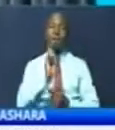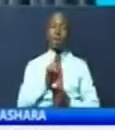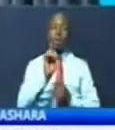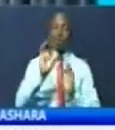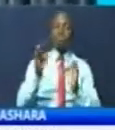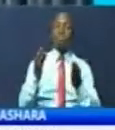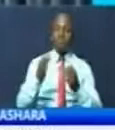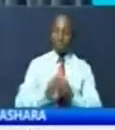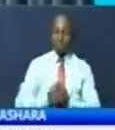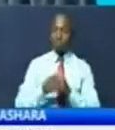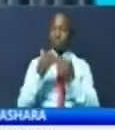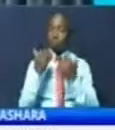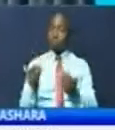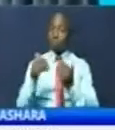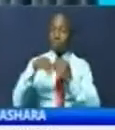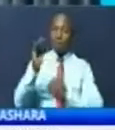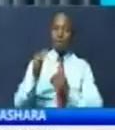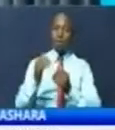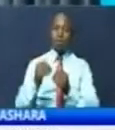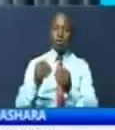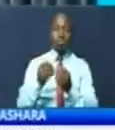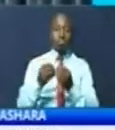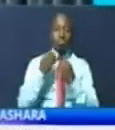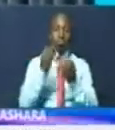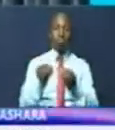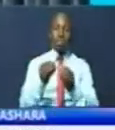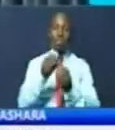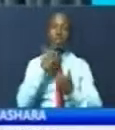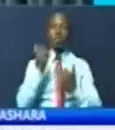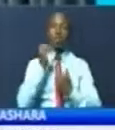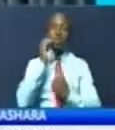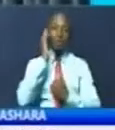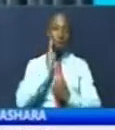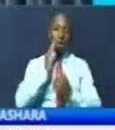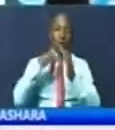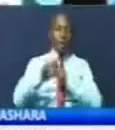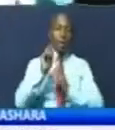Lakini zaidi sana ni kuweka sauti ya kijana kwenye hayo majibu.